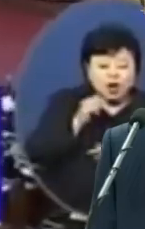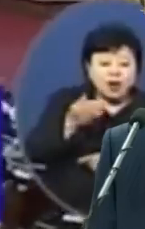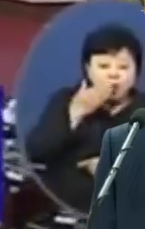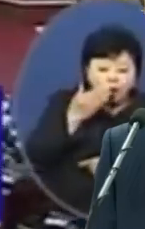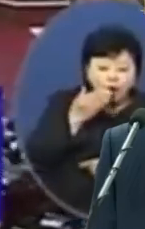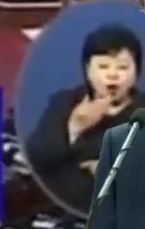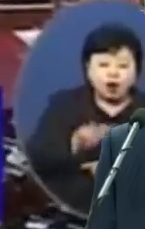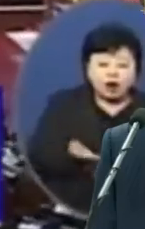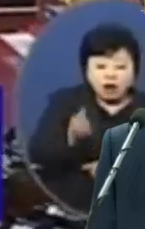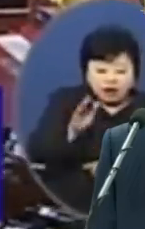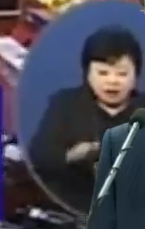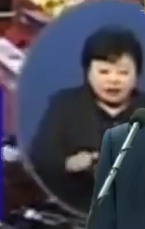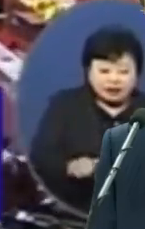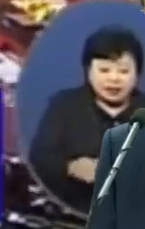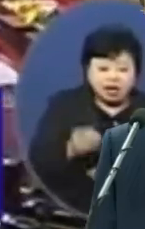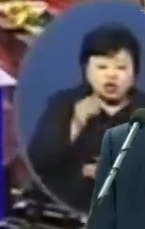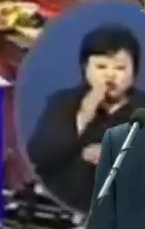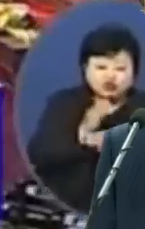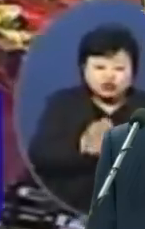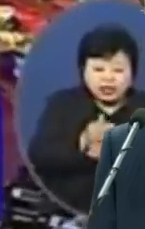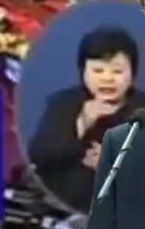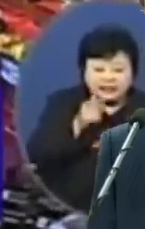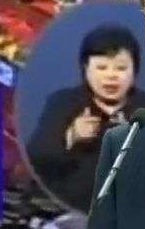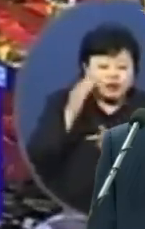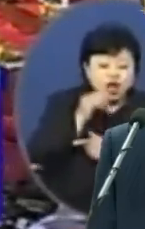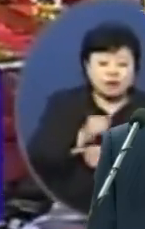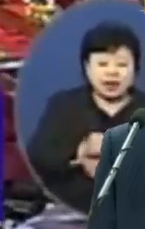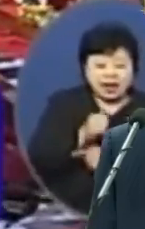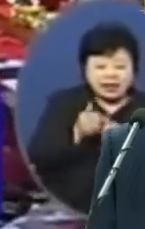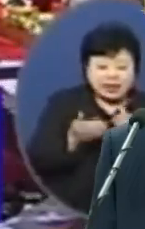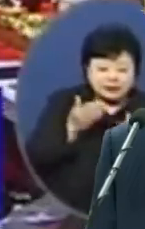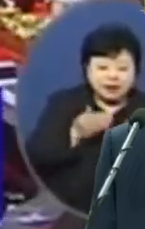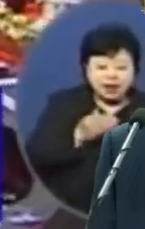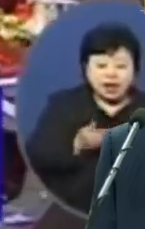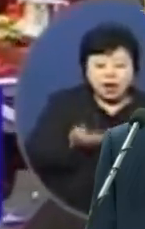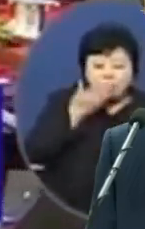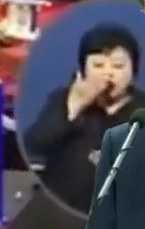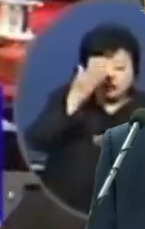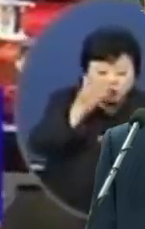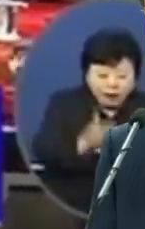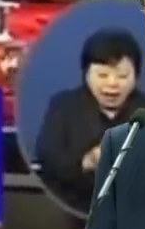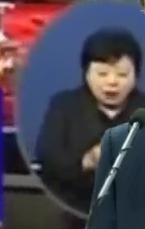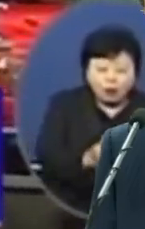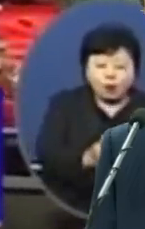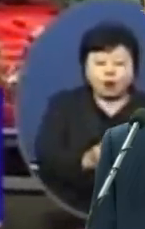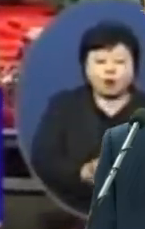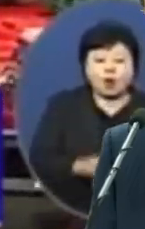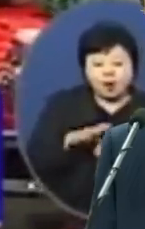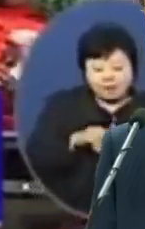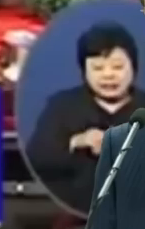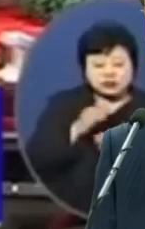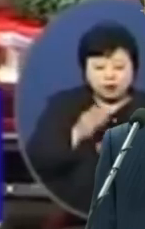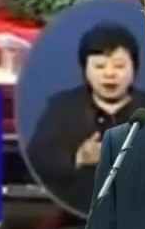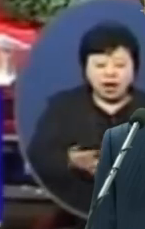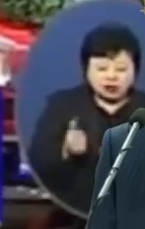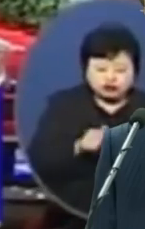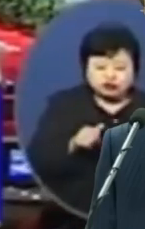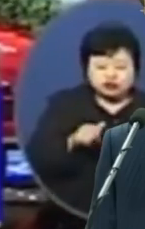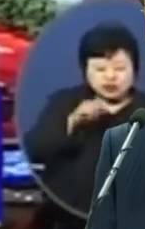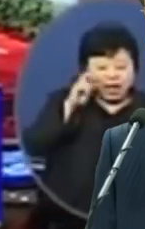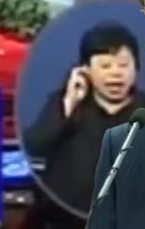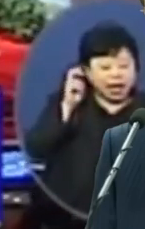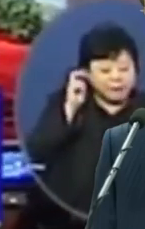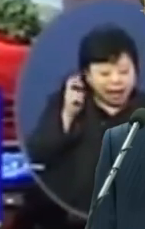우리가 먹을 수 있으나 동산 중앙에 있는 나무의 열매는 하나님의 말씀에 너희는 먹지도 말고 만지도 말라 너희가 죽을까